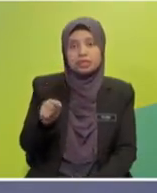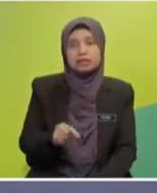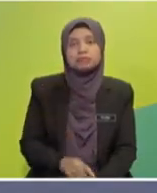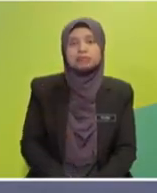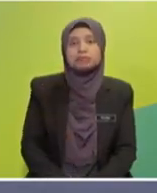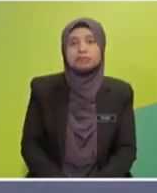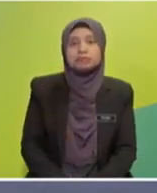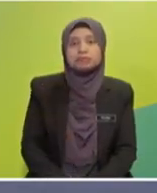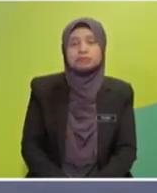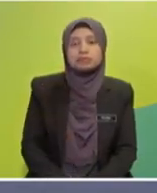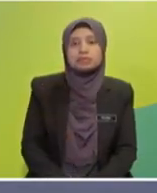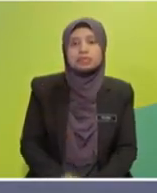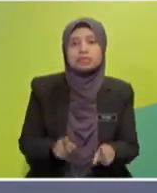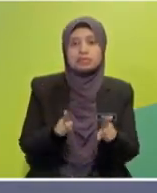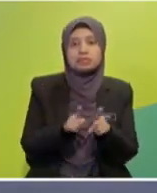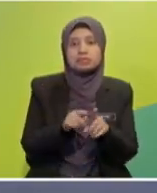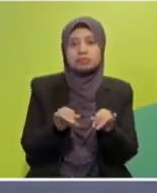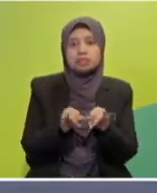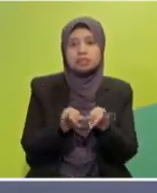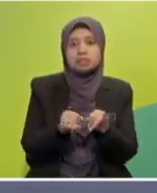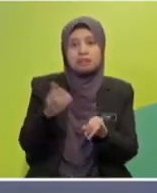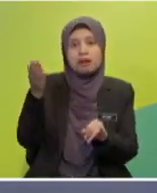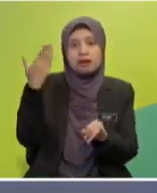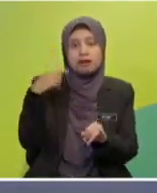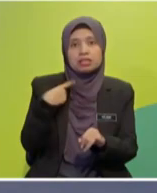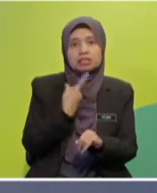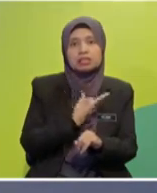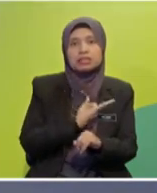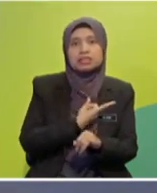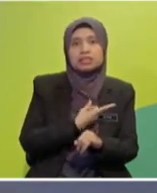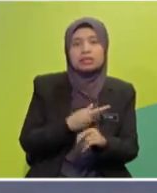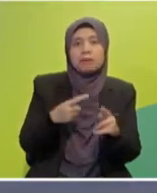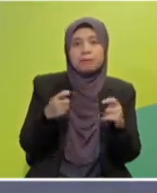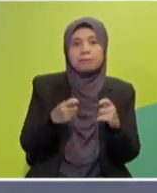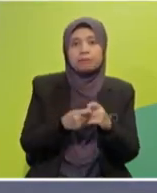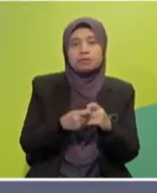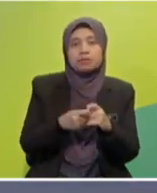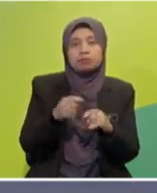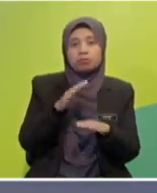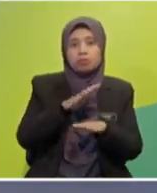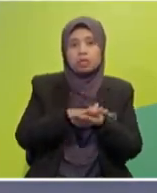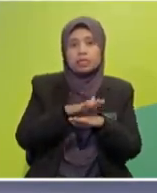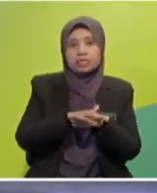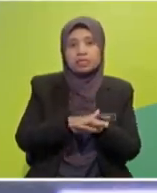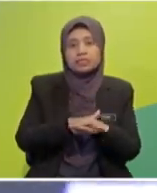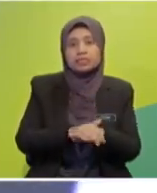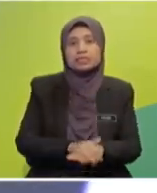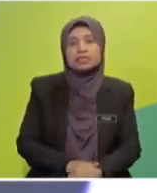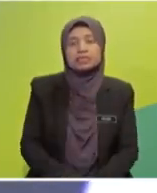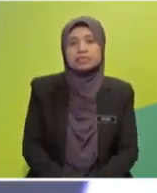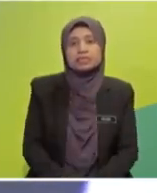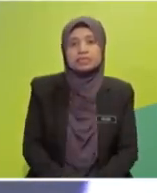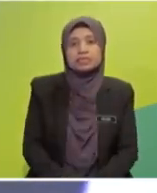Dah sama juga bahagian belakang. Baik. Kita lipat bertemu ke atas. Oh, ke atas. Ke atas,